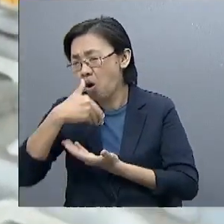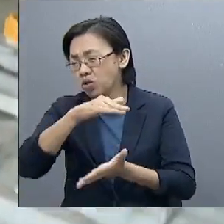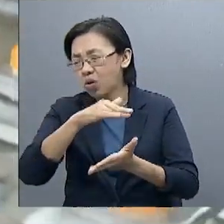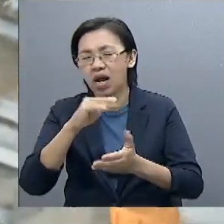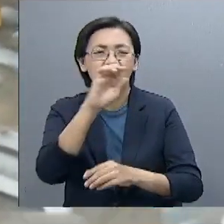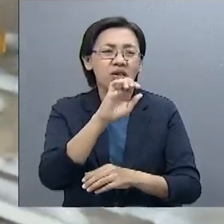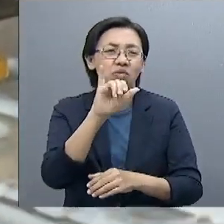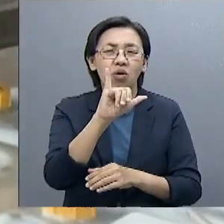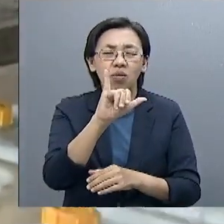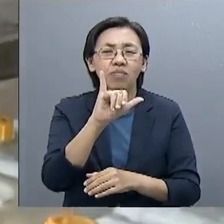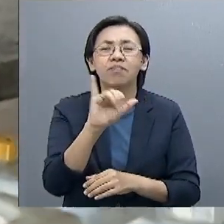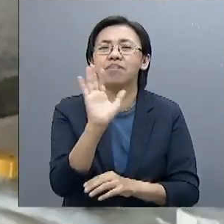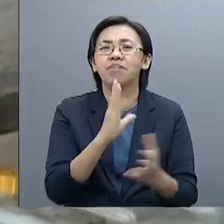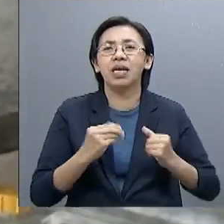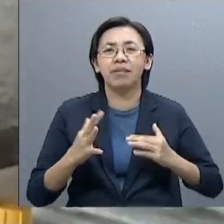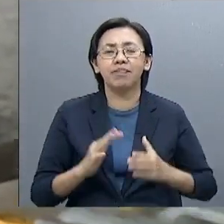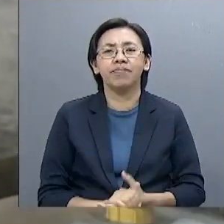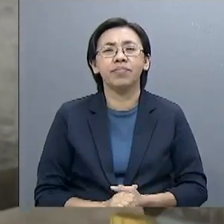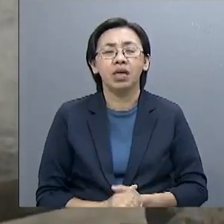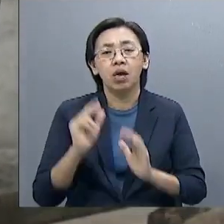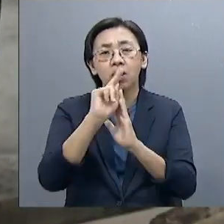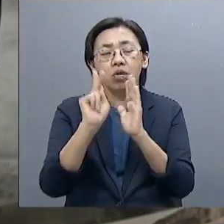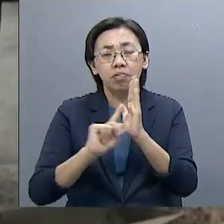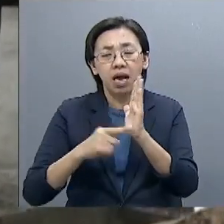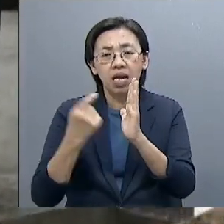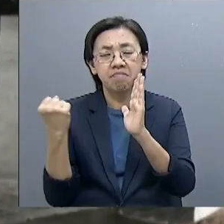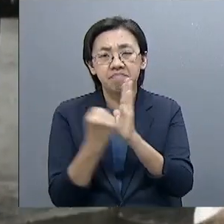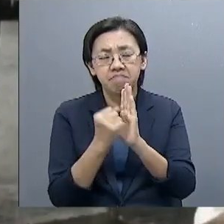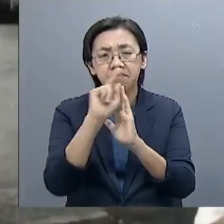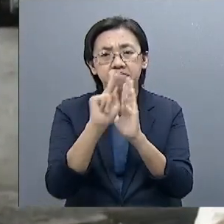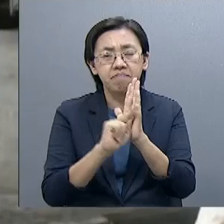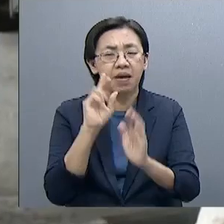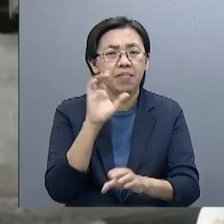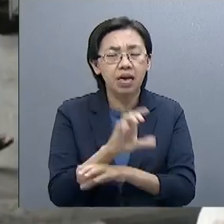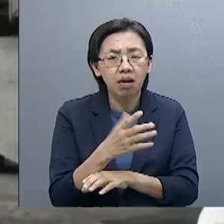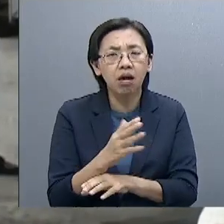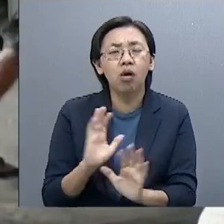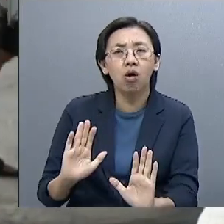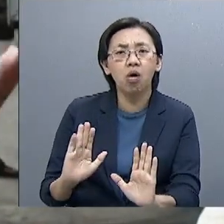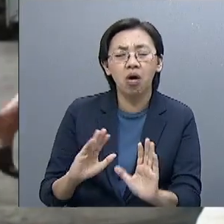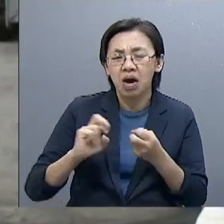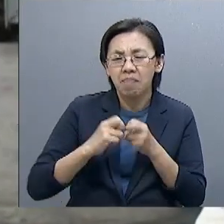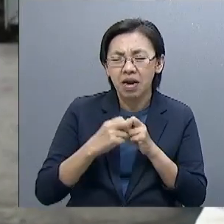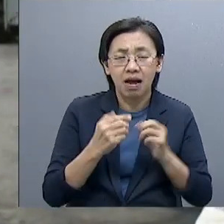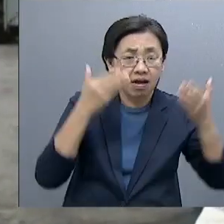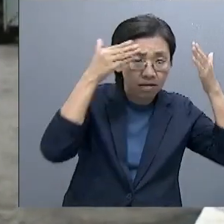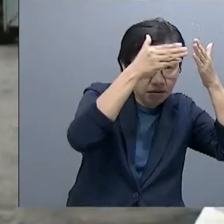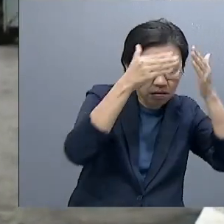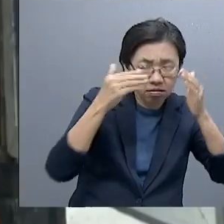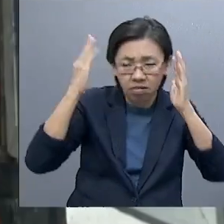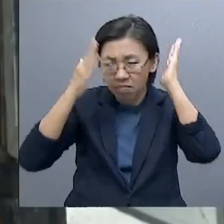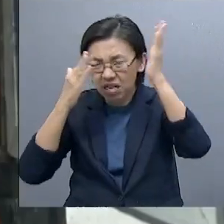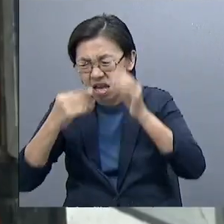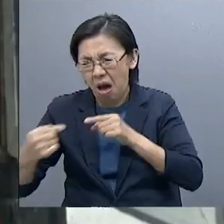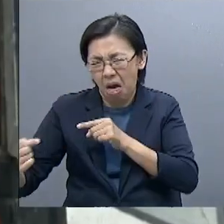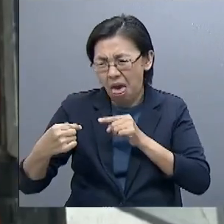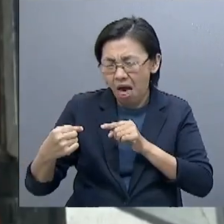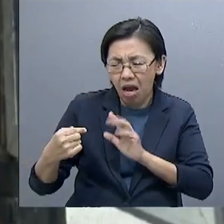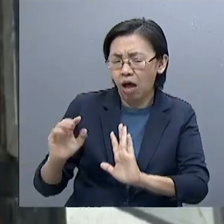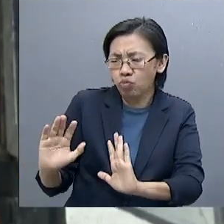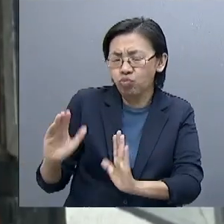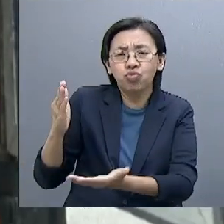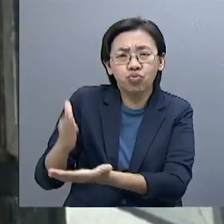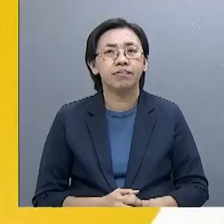คับใช้ภายในปีนี้ค่ะทำให้ทั้งสองประเทศตัดสินใจพักรบและหันมาร่วมมือกันคัดค้านกฎหมายดังกล่